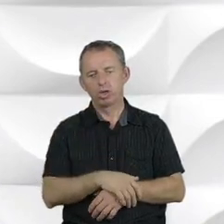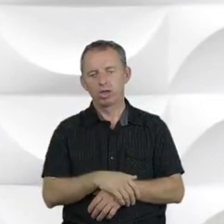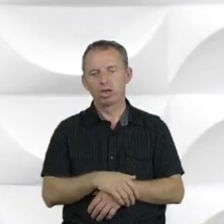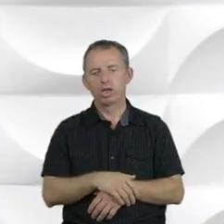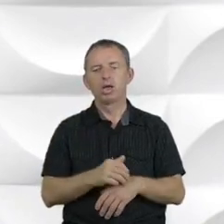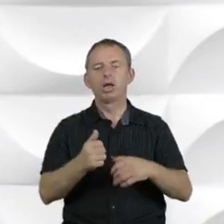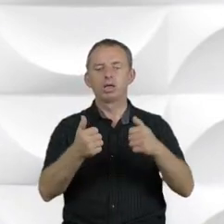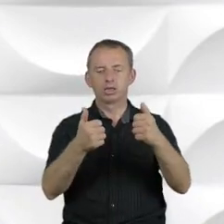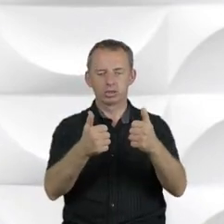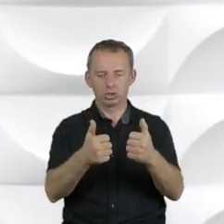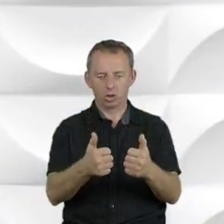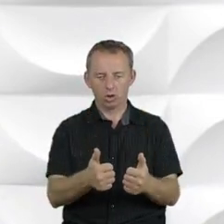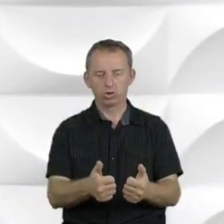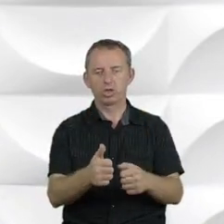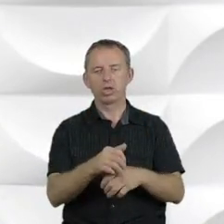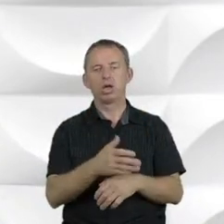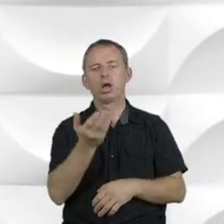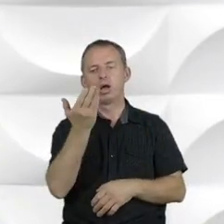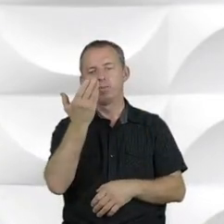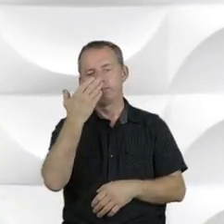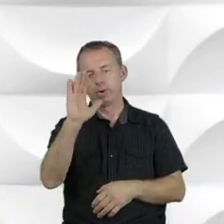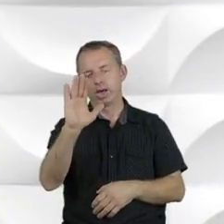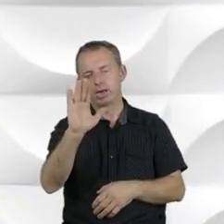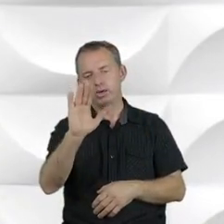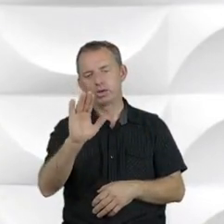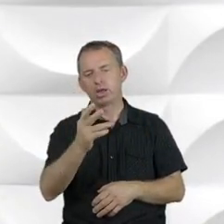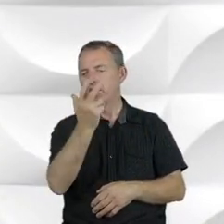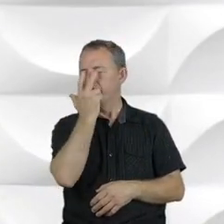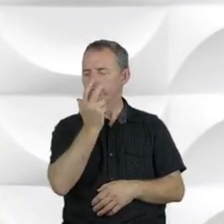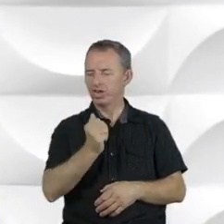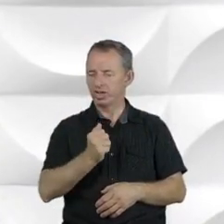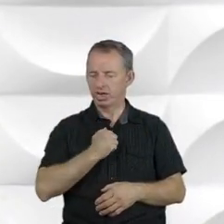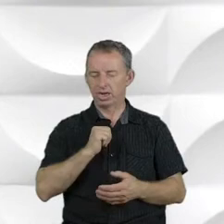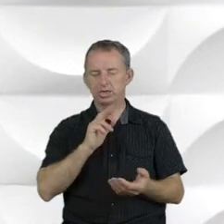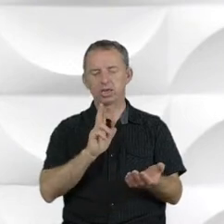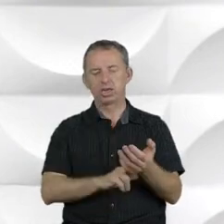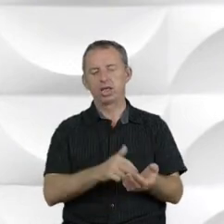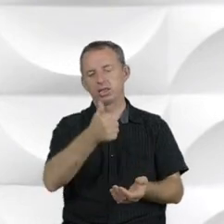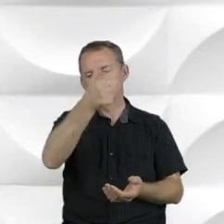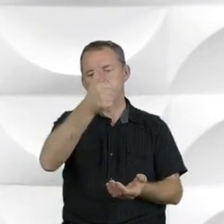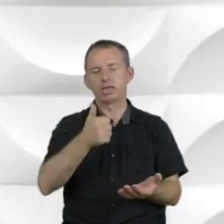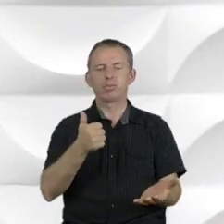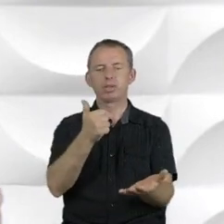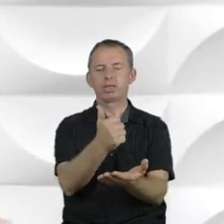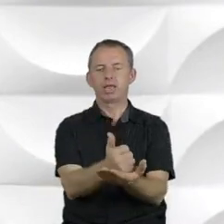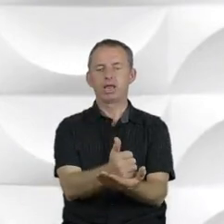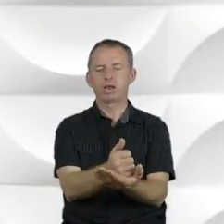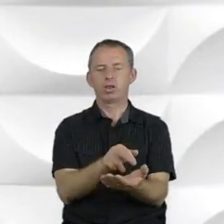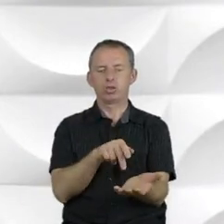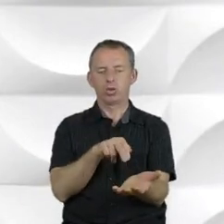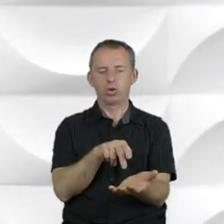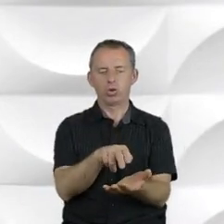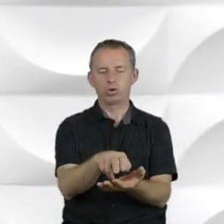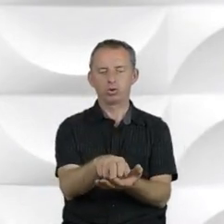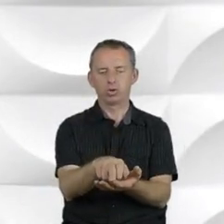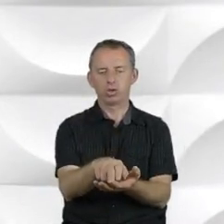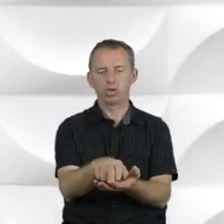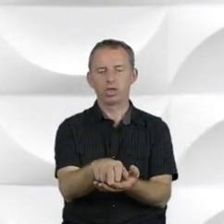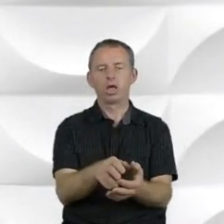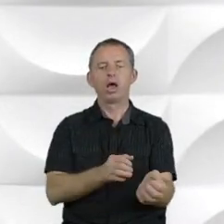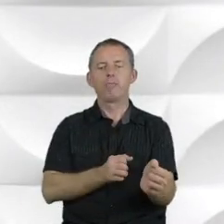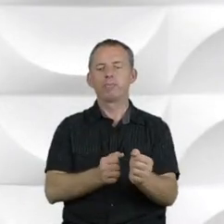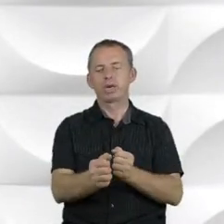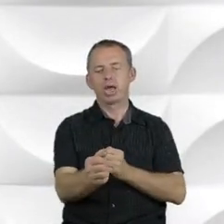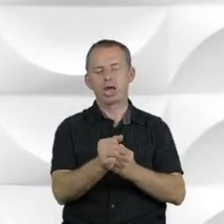stoją bardzo wyraźnie na jednym stanowisku, że chodzi o pranie